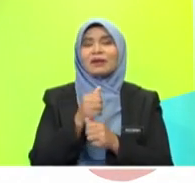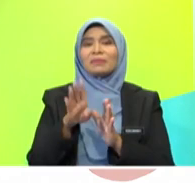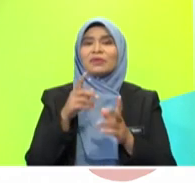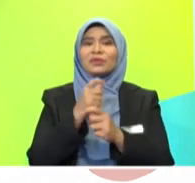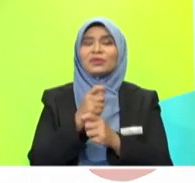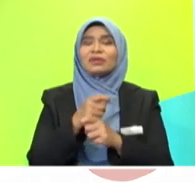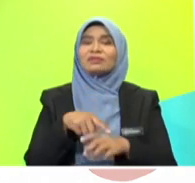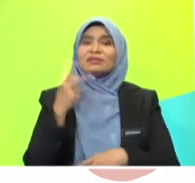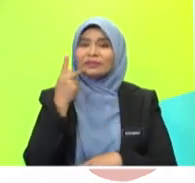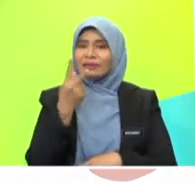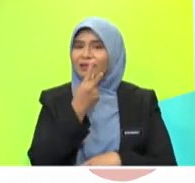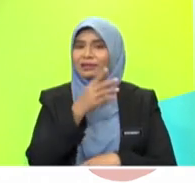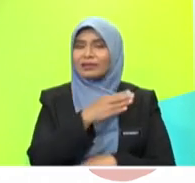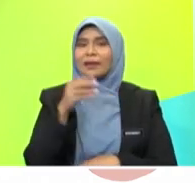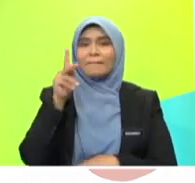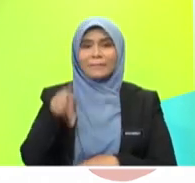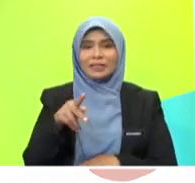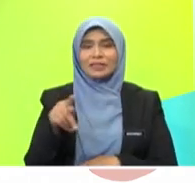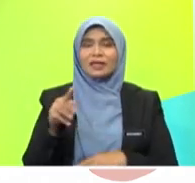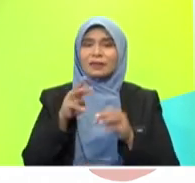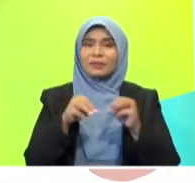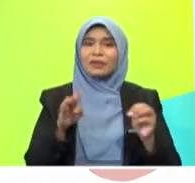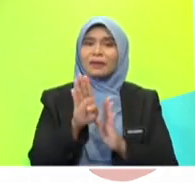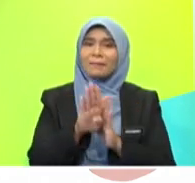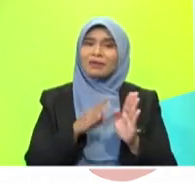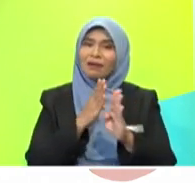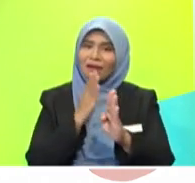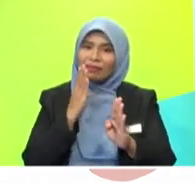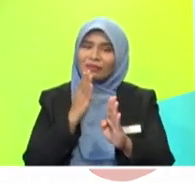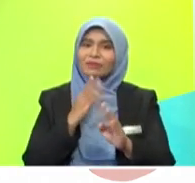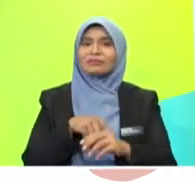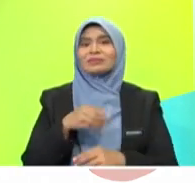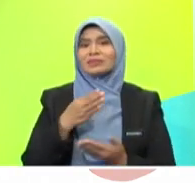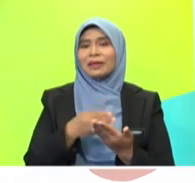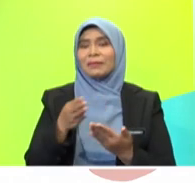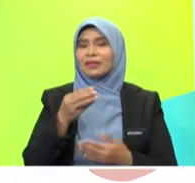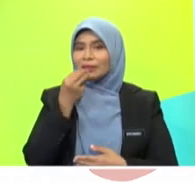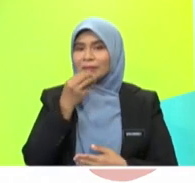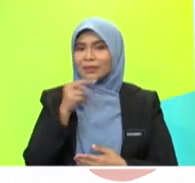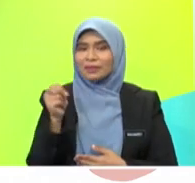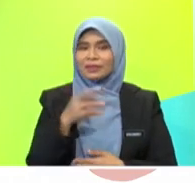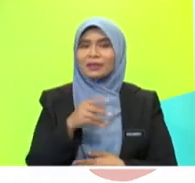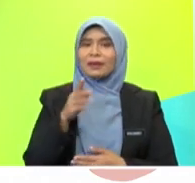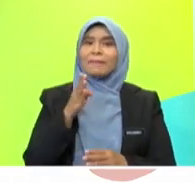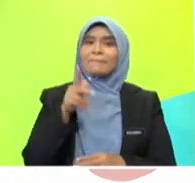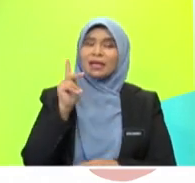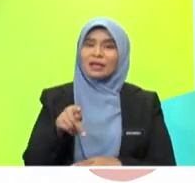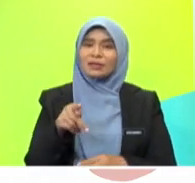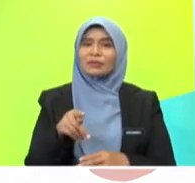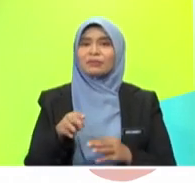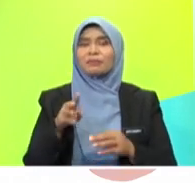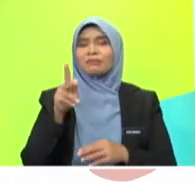dan memastikan murid berhantu membeli makanan dan juga perlu memastikan mulai